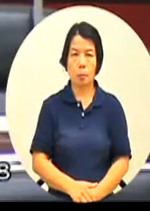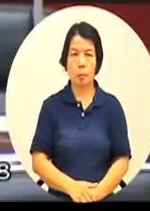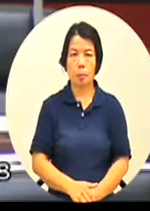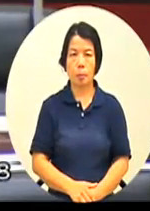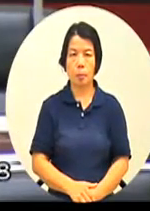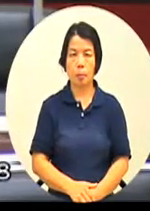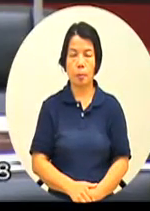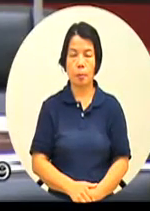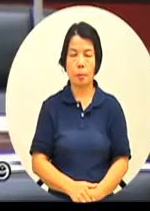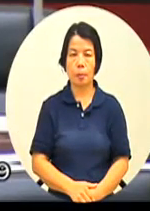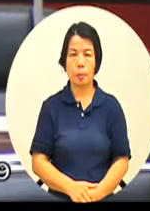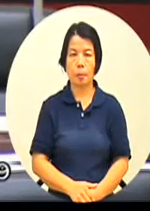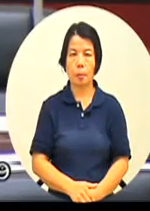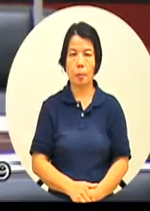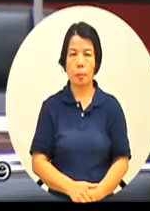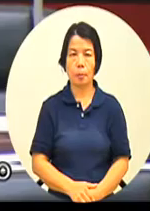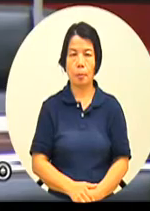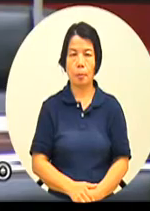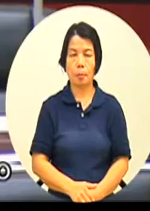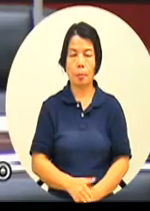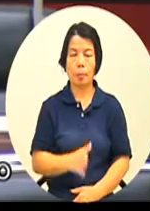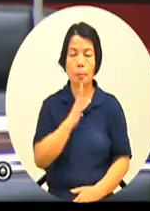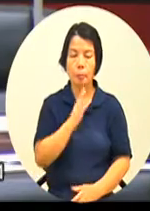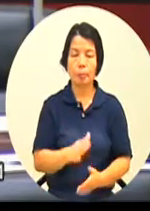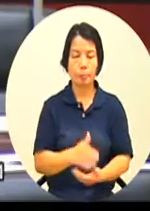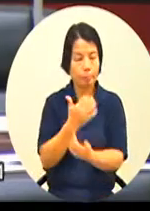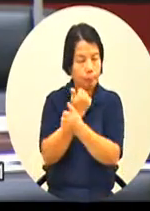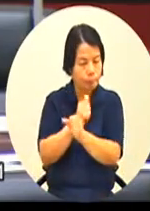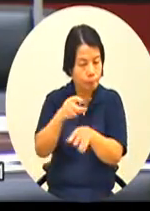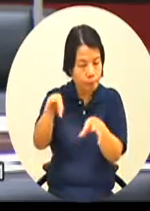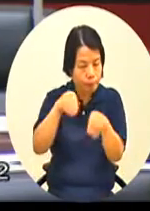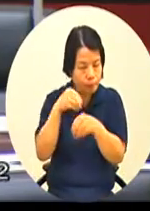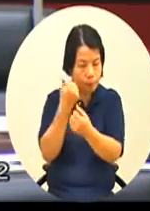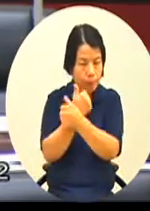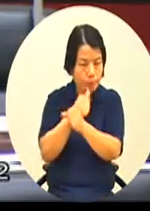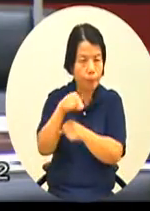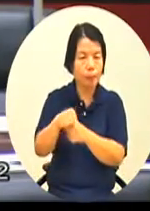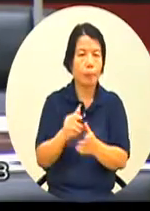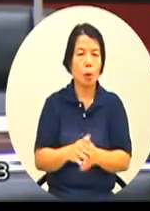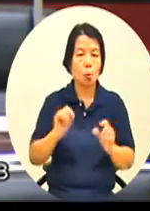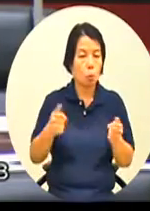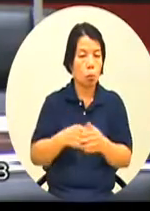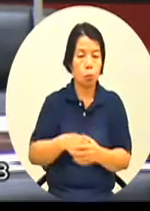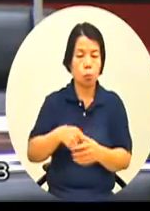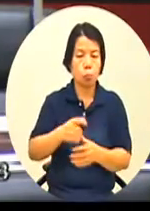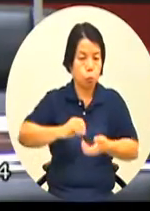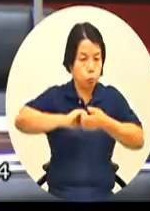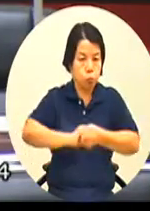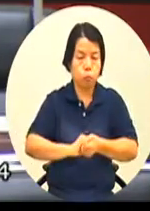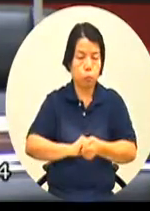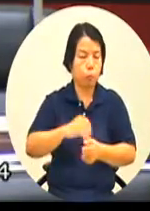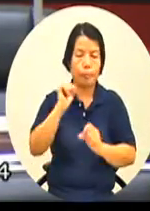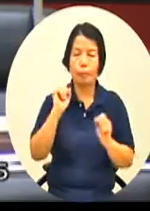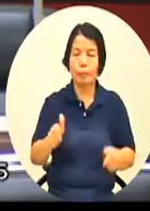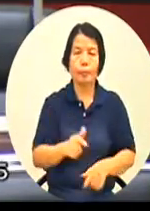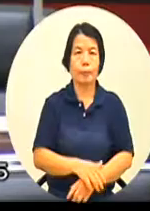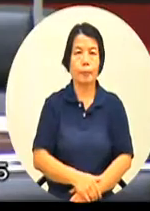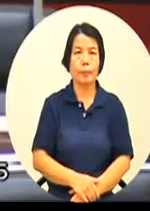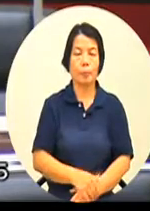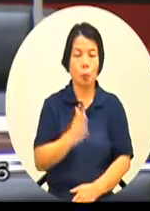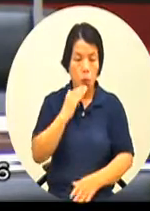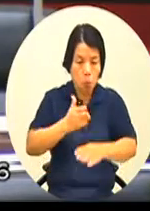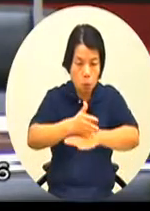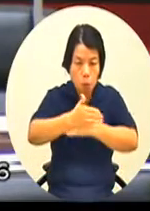决策的结果是当作参考，也不是当作最后执行的方案啊。但是如果是有这个过